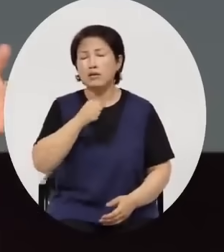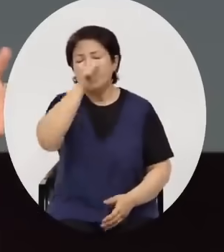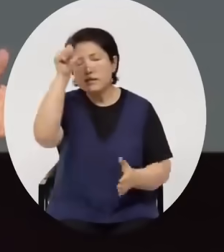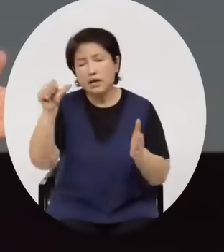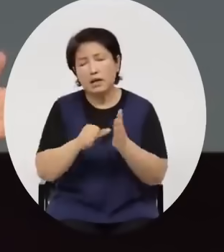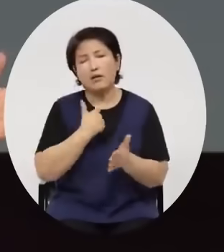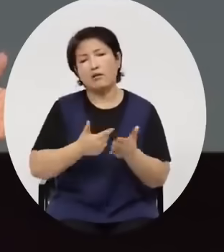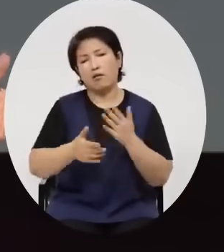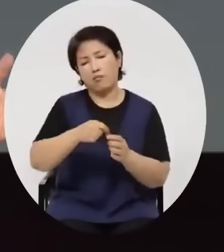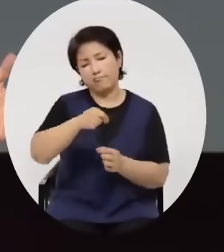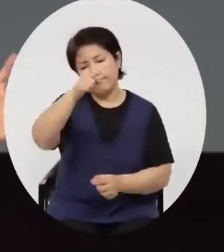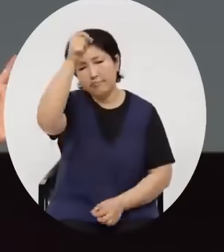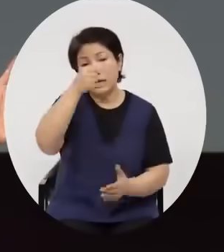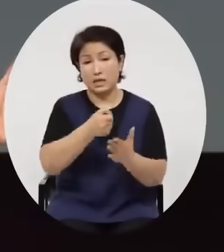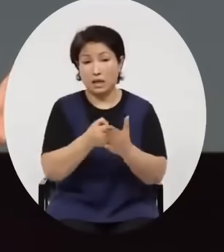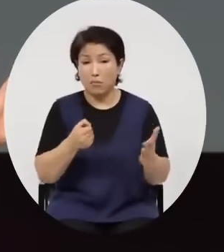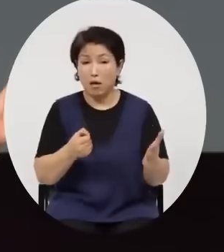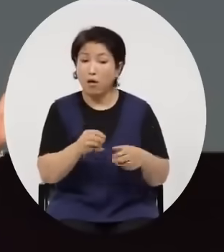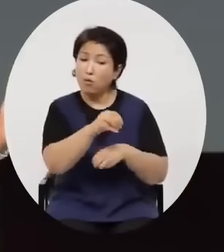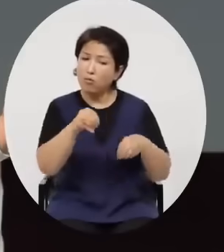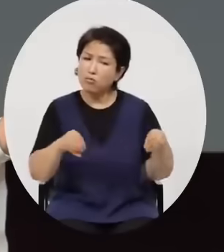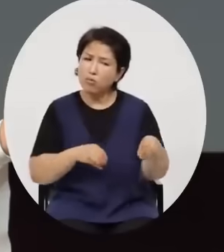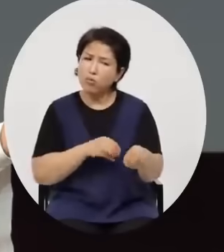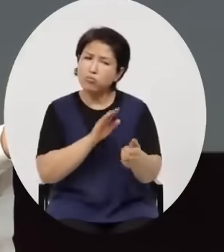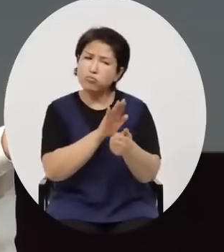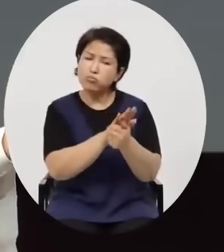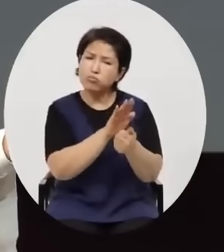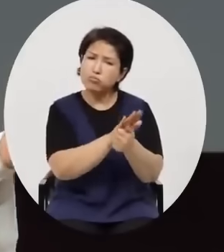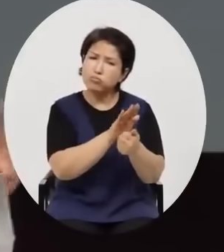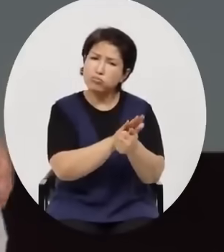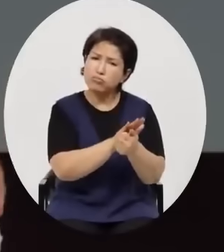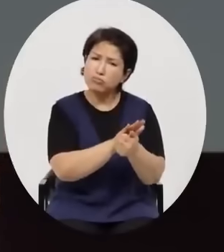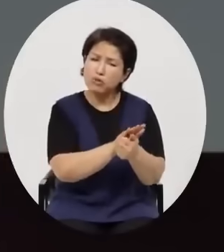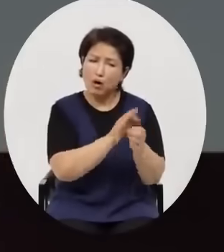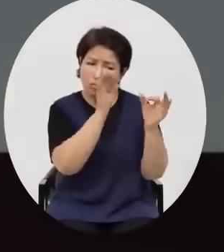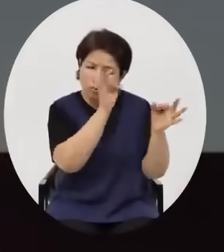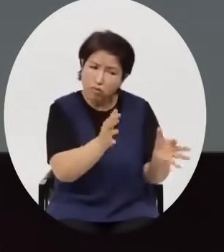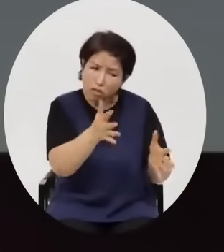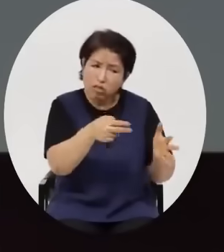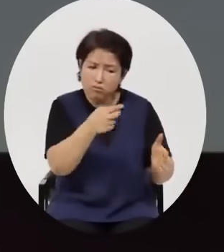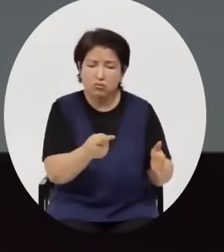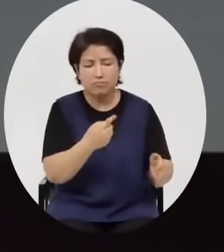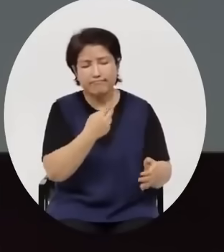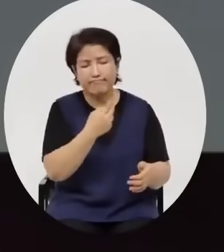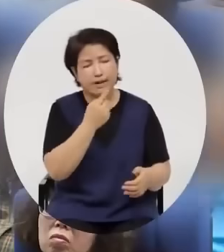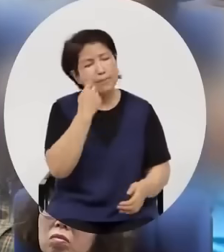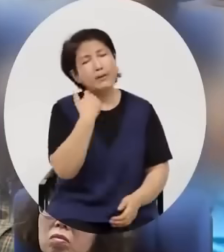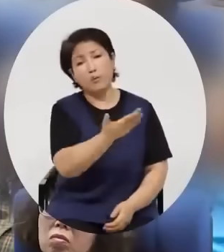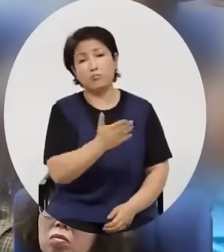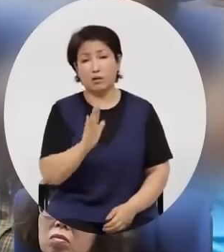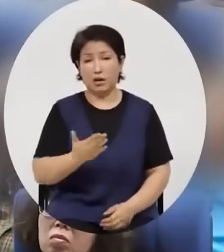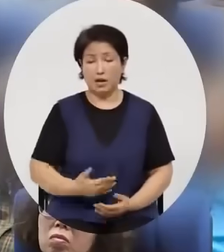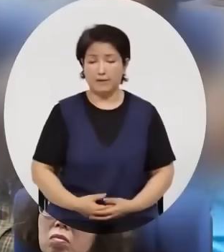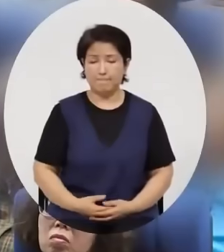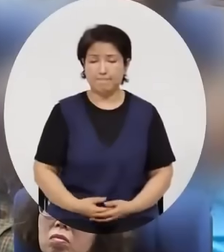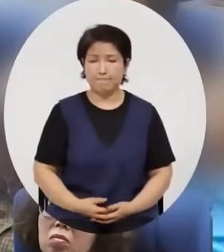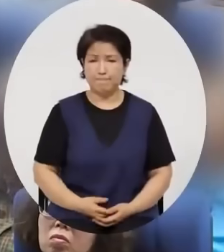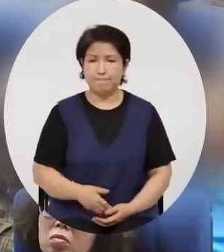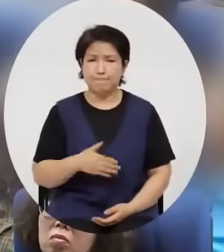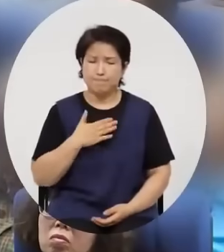하니까 그런 것들이야 뭐 수명이 덤데도 다 봐주면 되지. 예, 저도